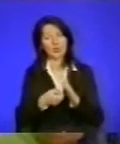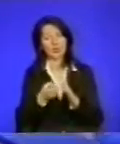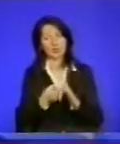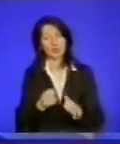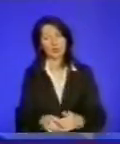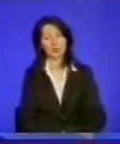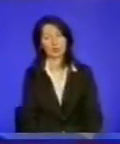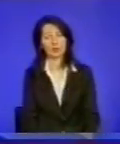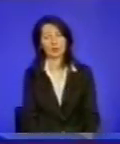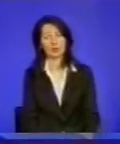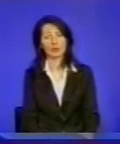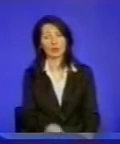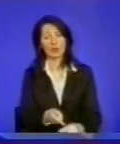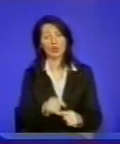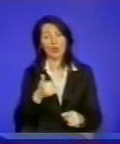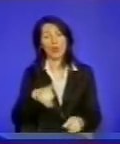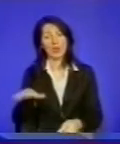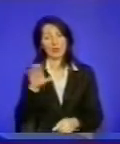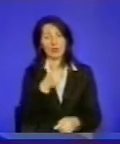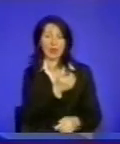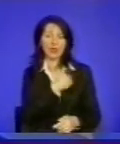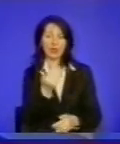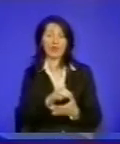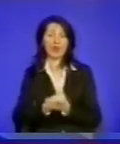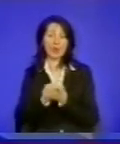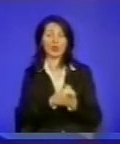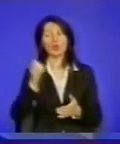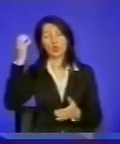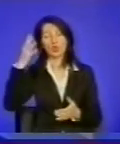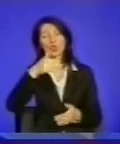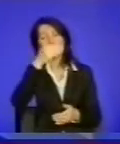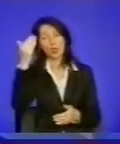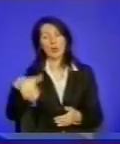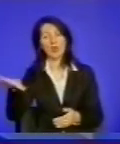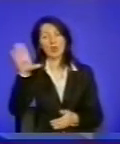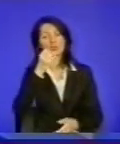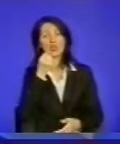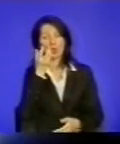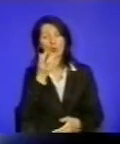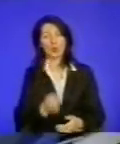На цьому у мене все. Бажаю вам мирного і сонячного неба. На все добре.